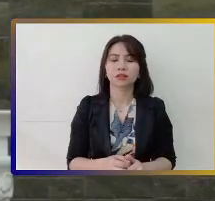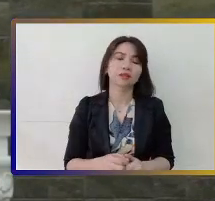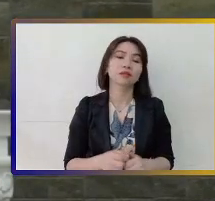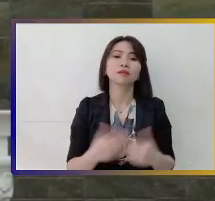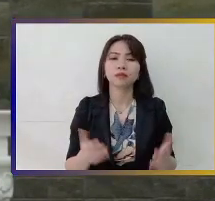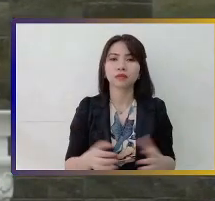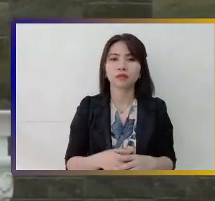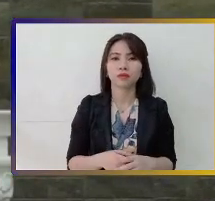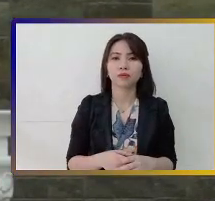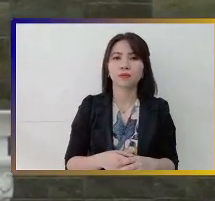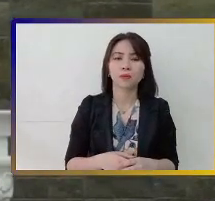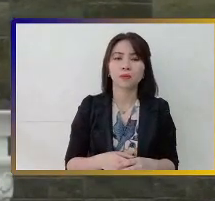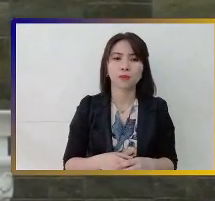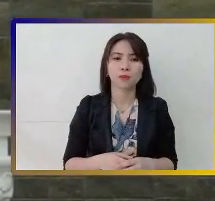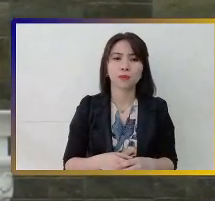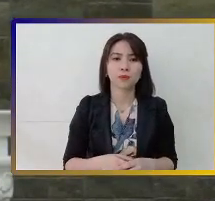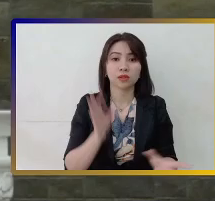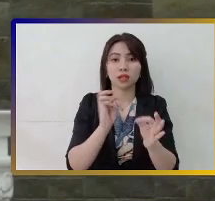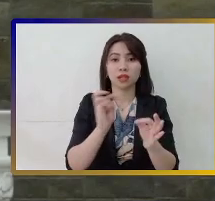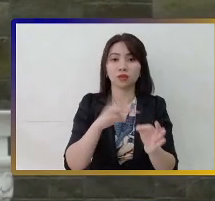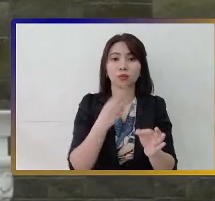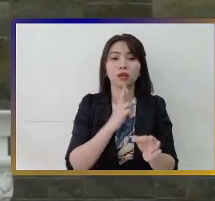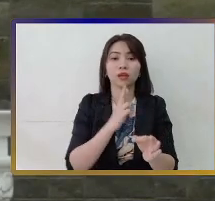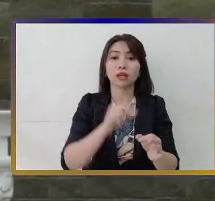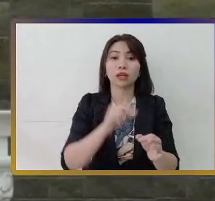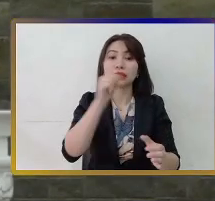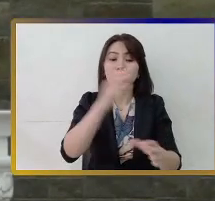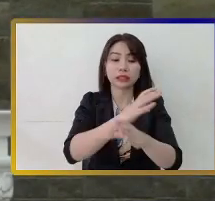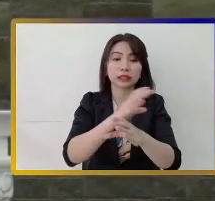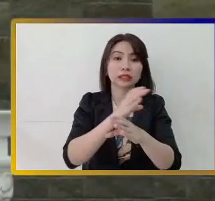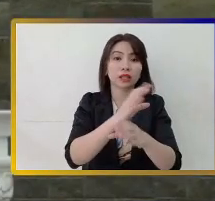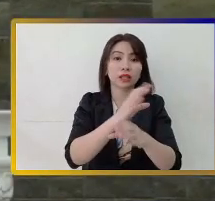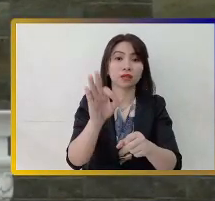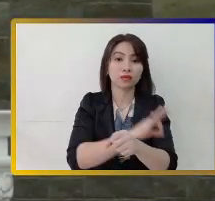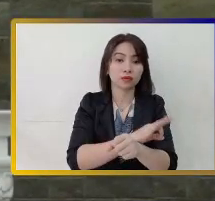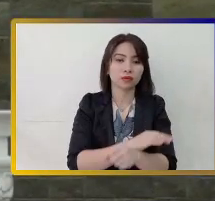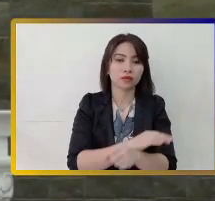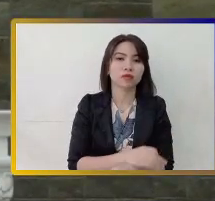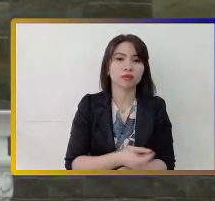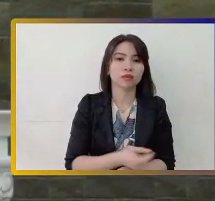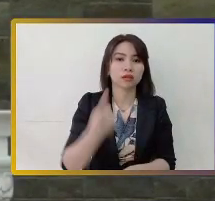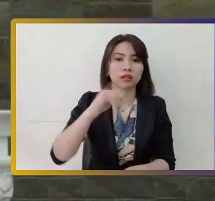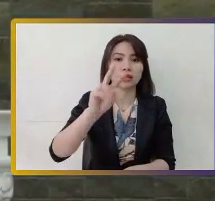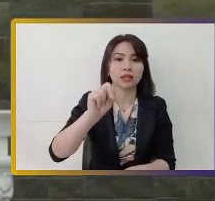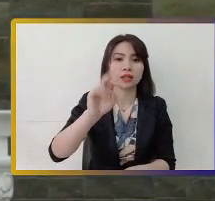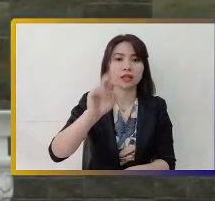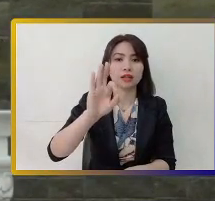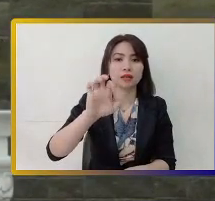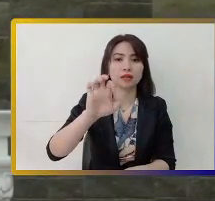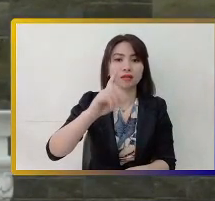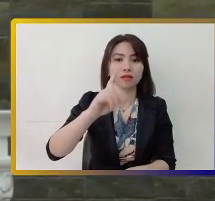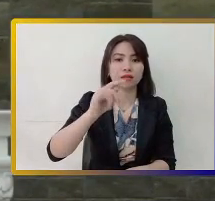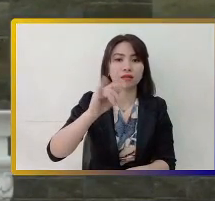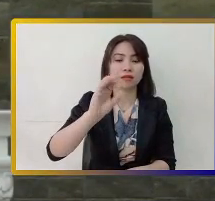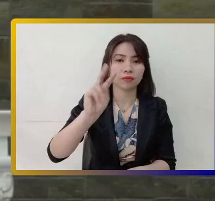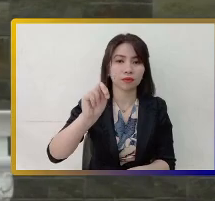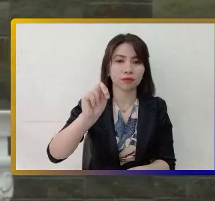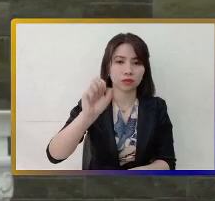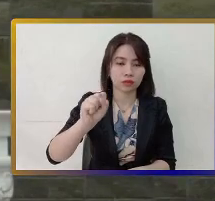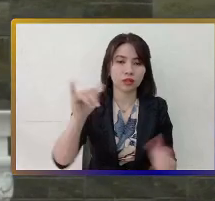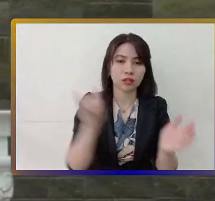kanina, kung hindi tayo maingat, yung infection na dala po ng spirit